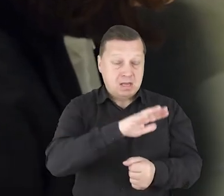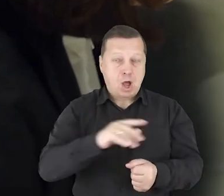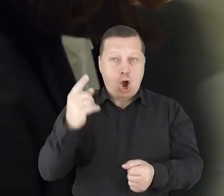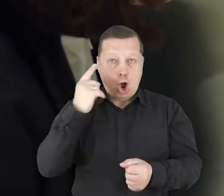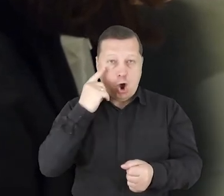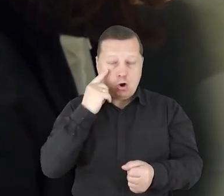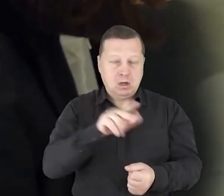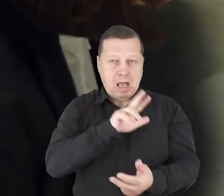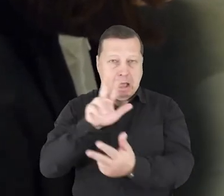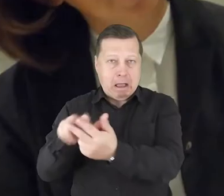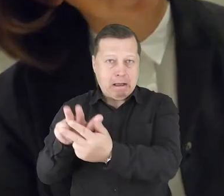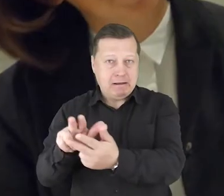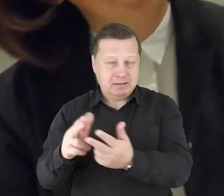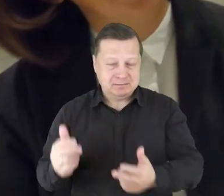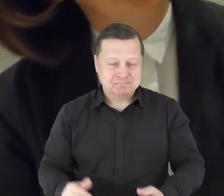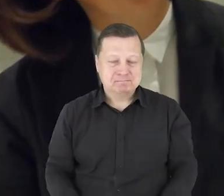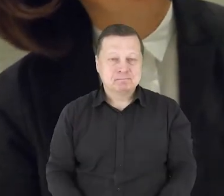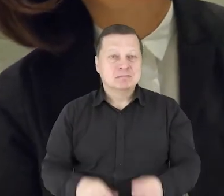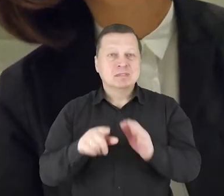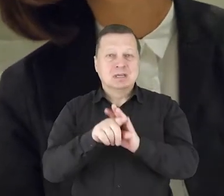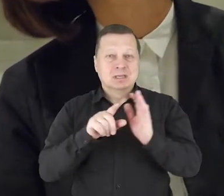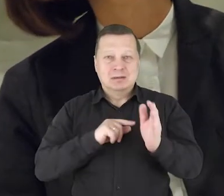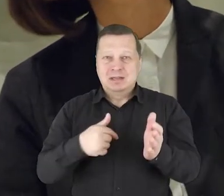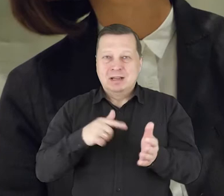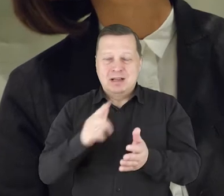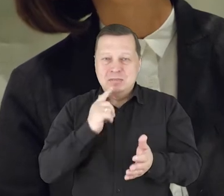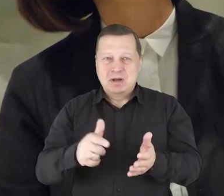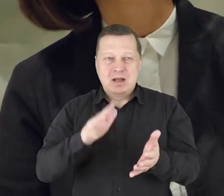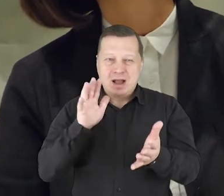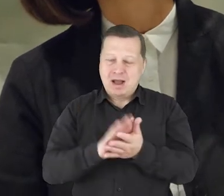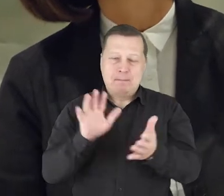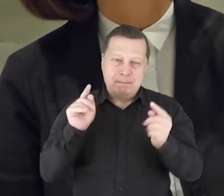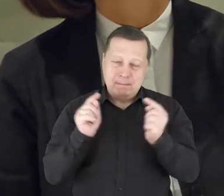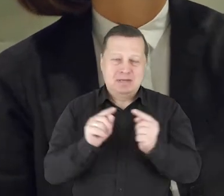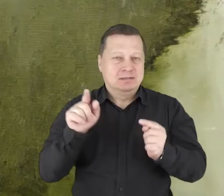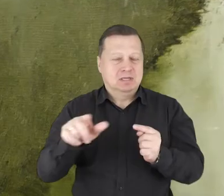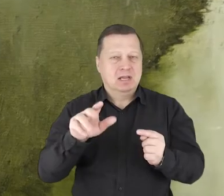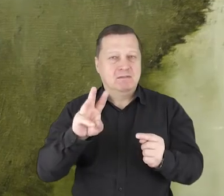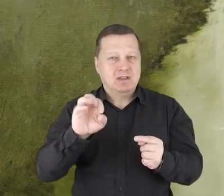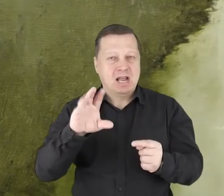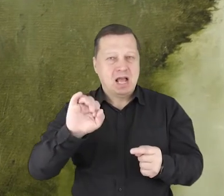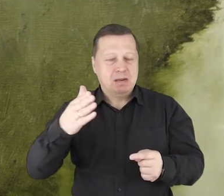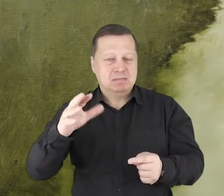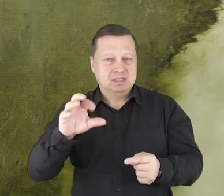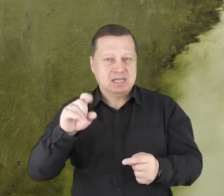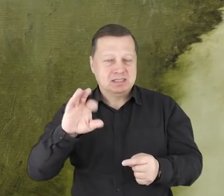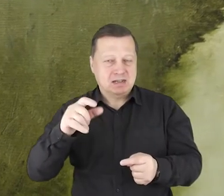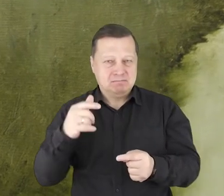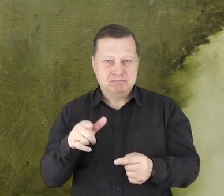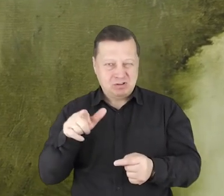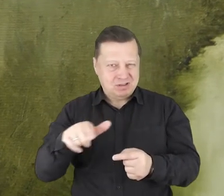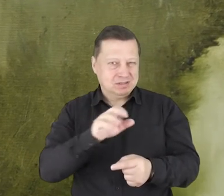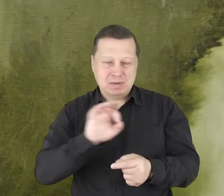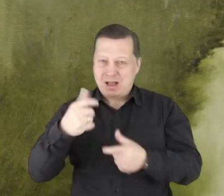oko. Jest to dla mnie taki bardzo charakterystyczny dla Wilhelma Sasnala zabieg,